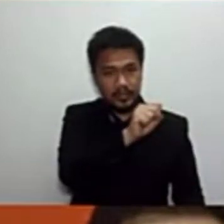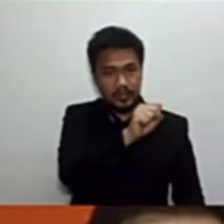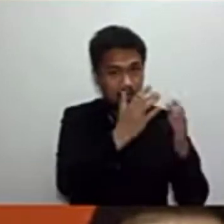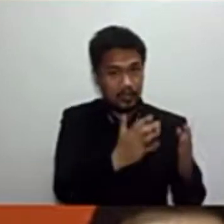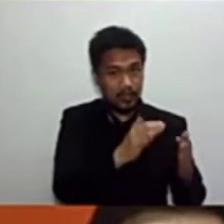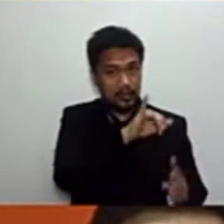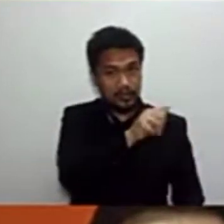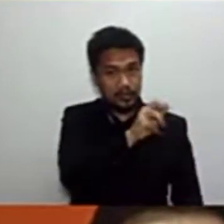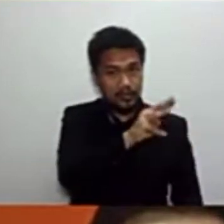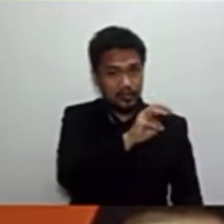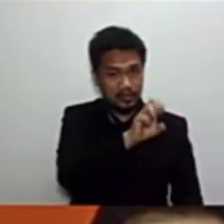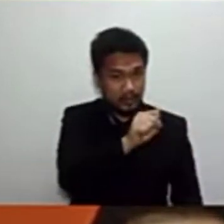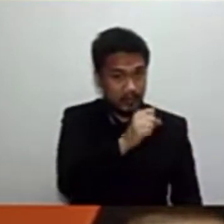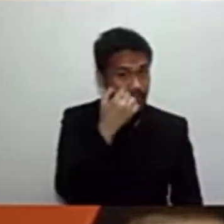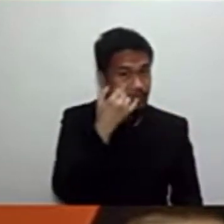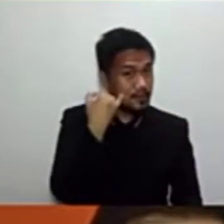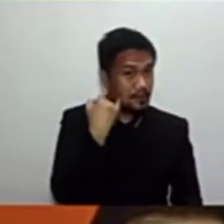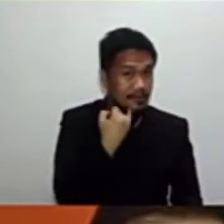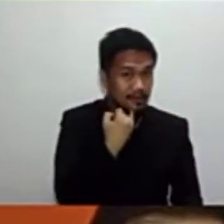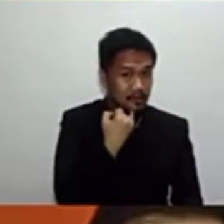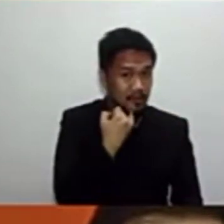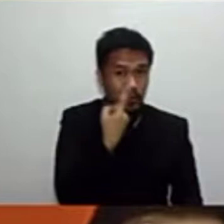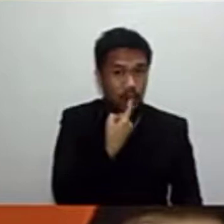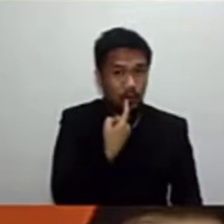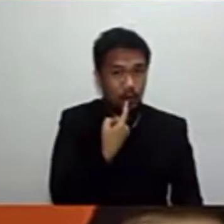nagmimisyon sa Espanya.